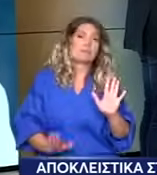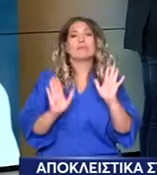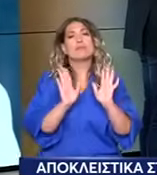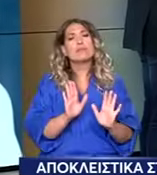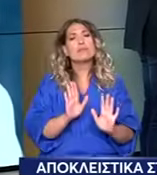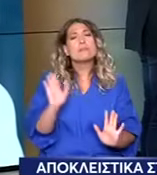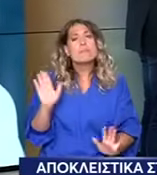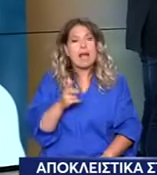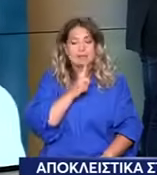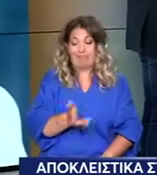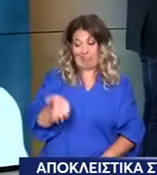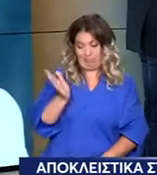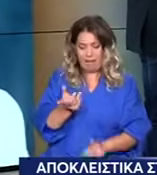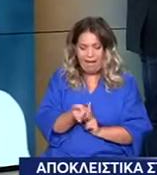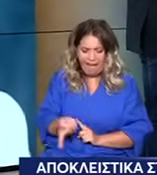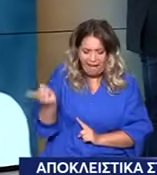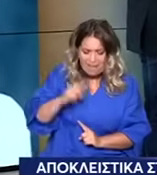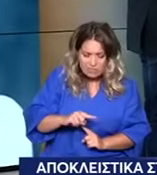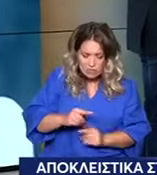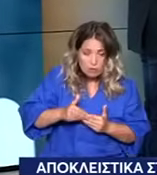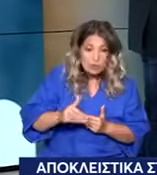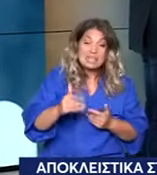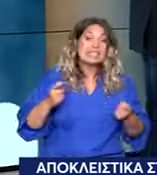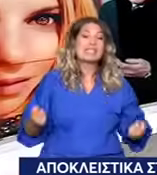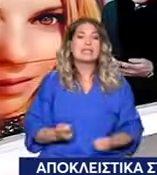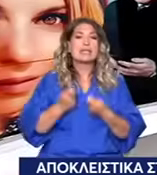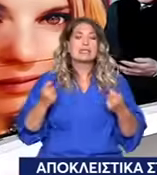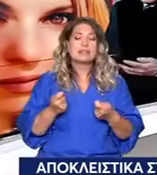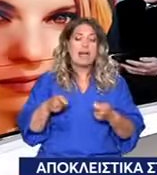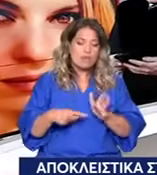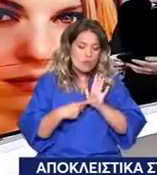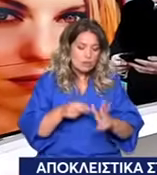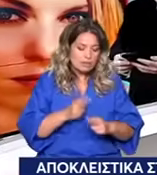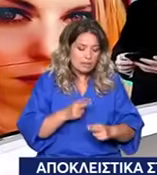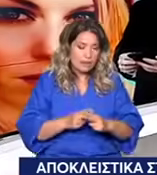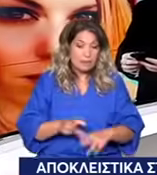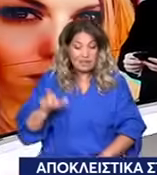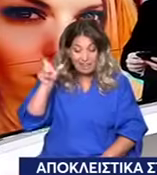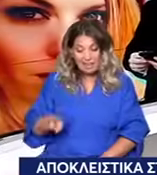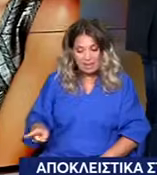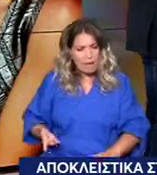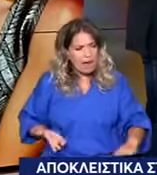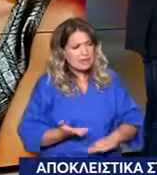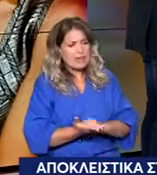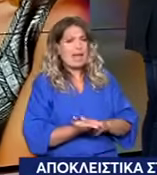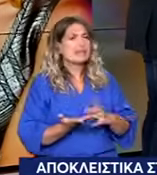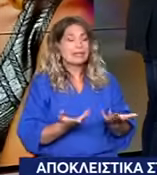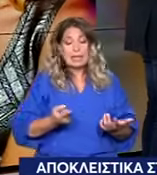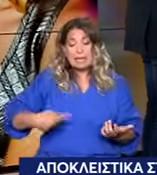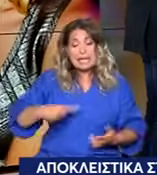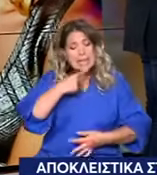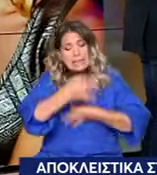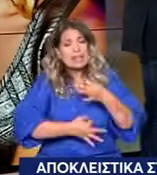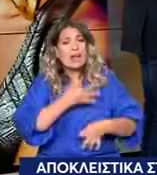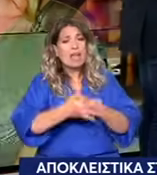της επόμενης μέρας έχει πολύ μεγάλη σημασία. Τι καταγγέλει αυτή η γυναίκα, το περιβάλλον αυτής της γυναίκας, τι